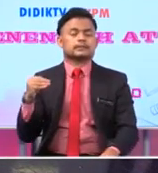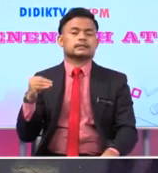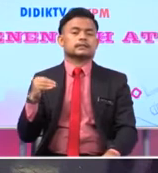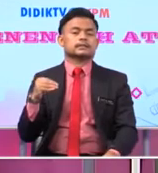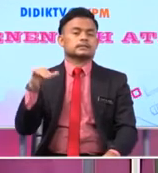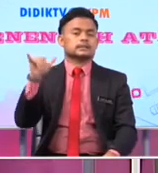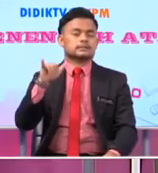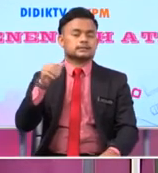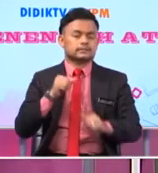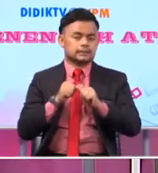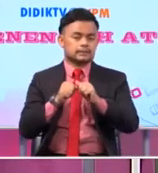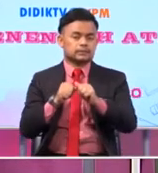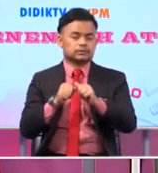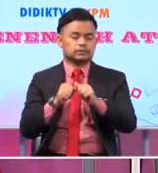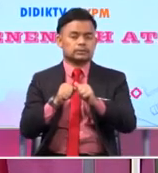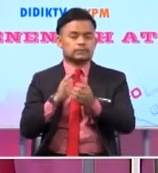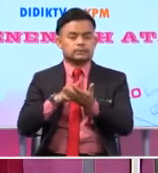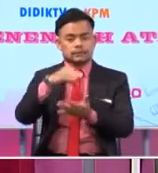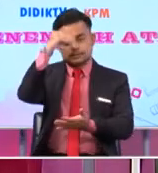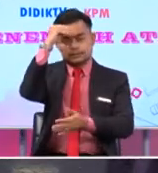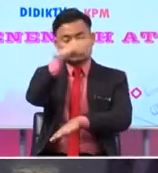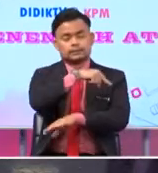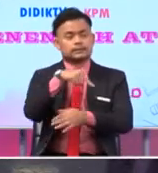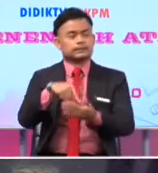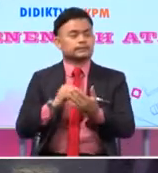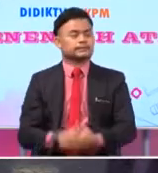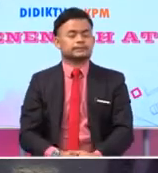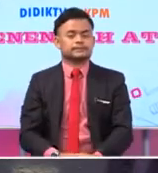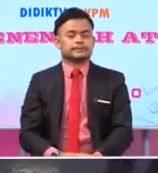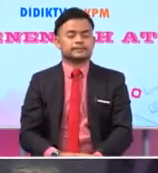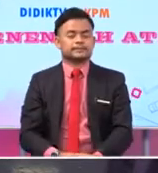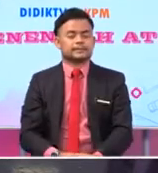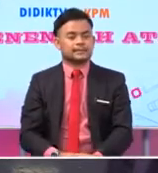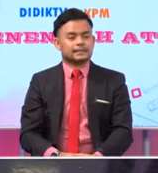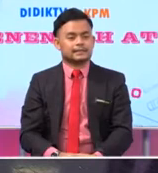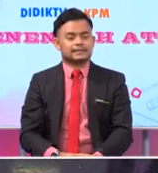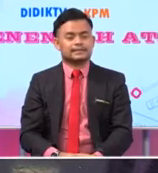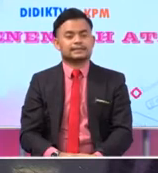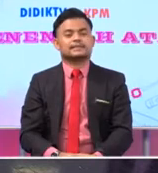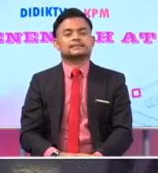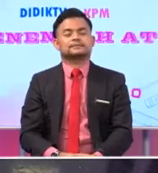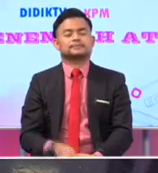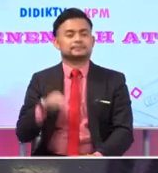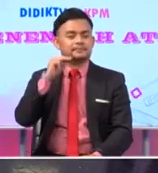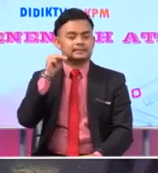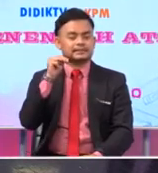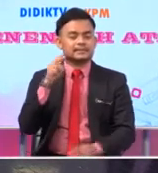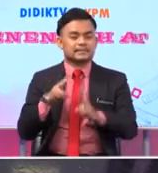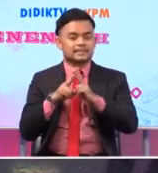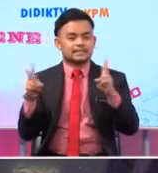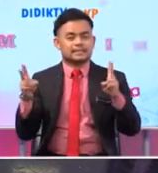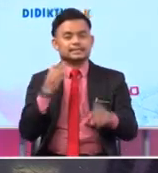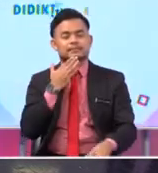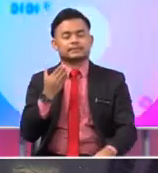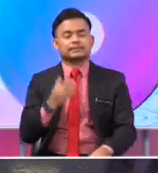baik dan berkesan CV masanya sego prestasi ke seluruh rasa ini Baiklah Yes sangat baik ah soalnya baik